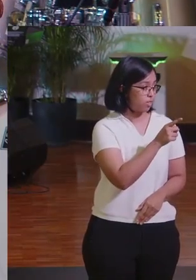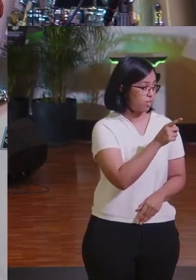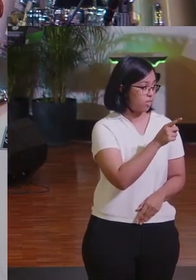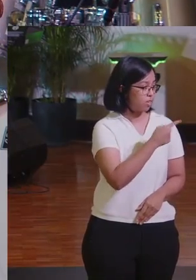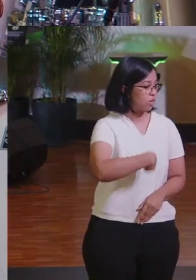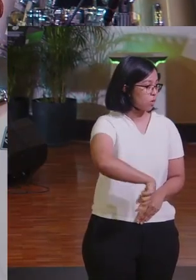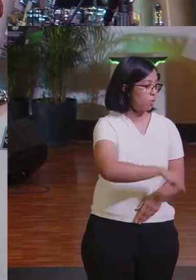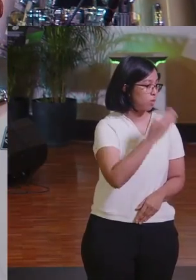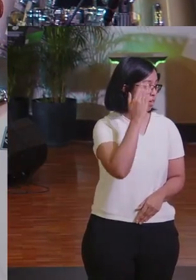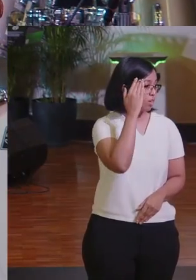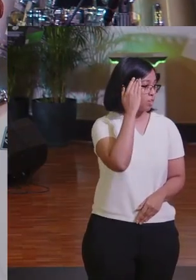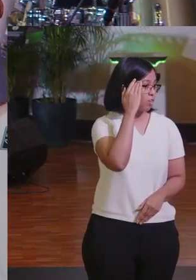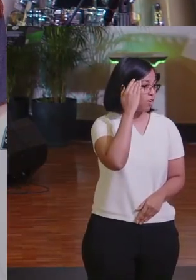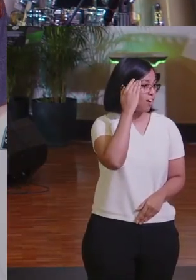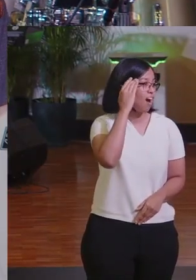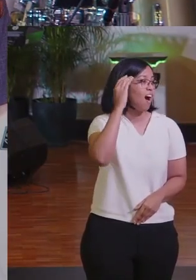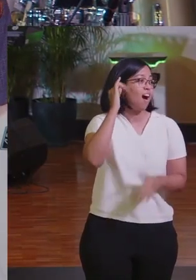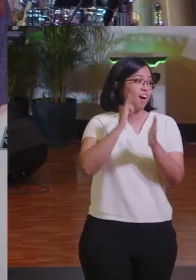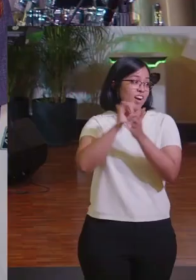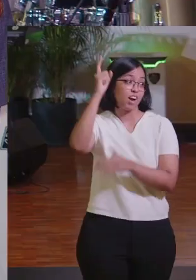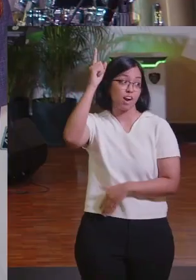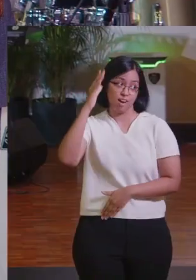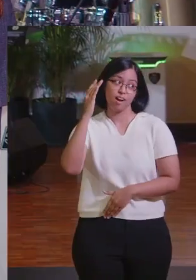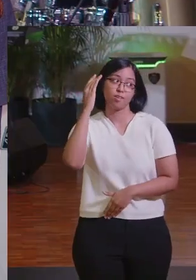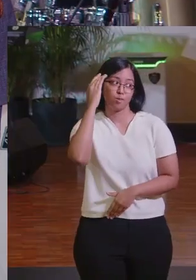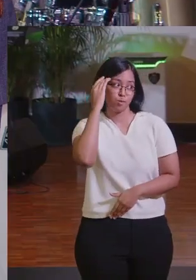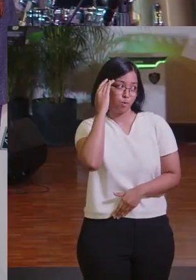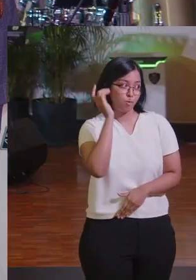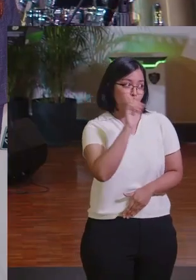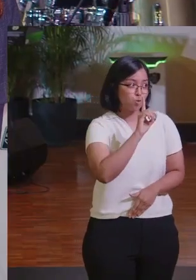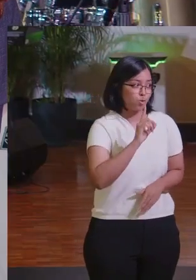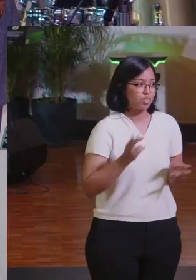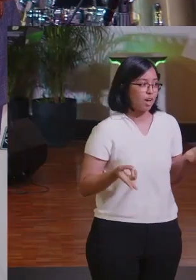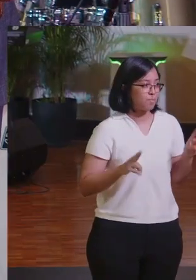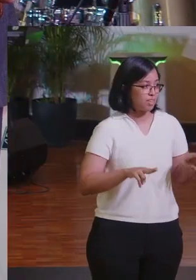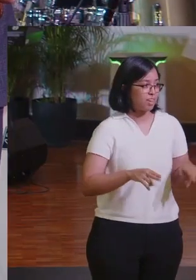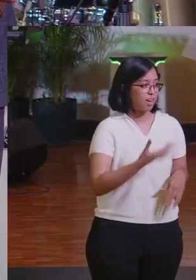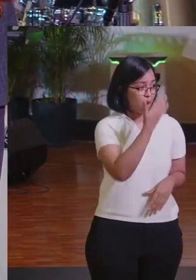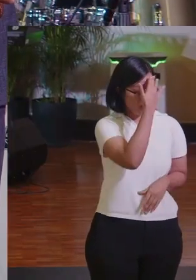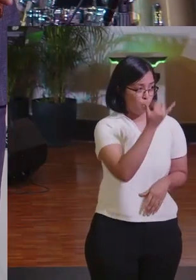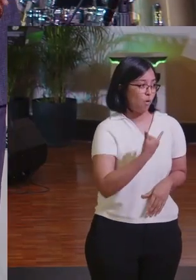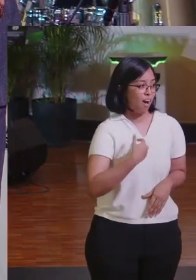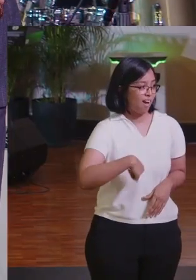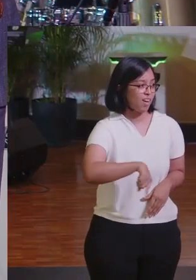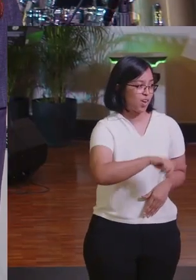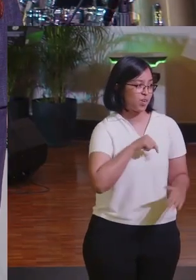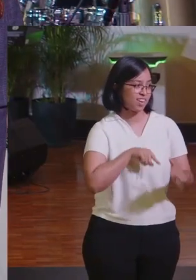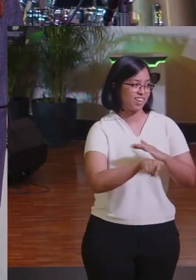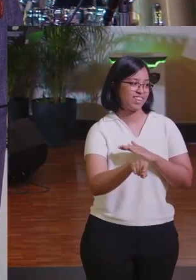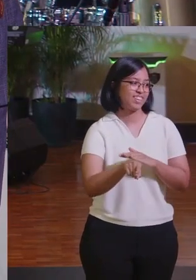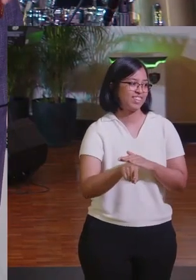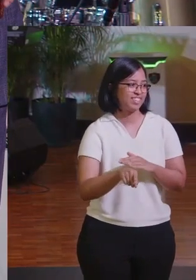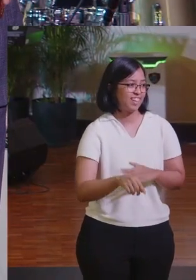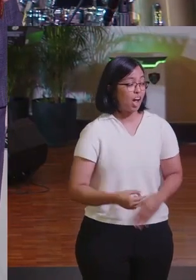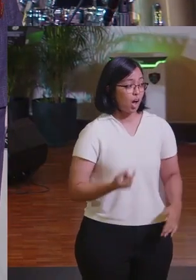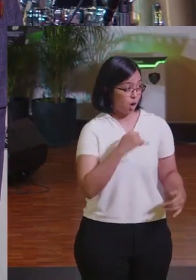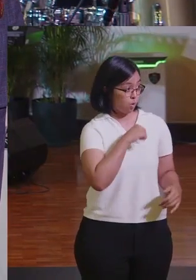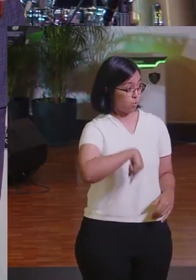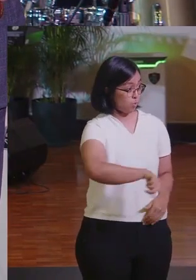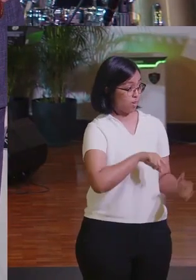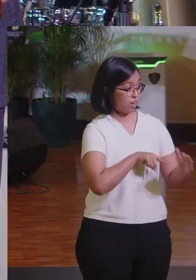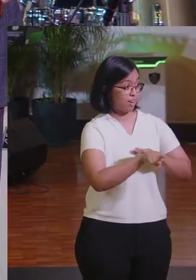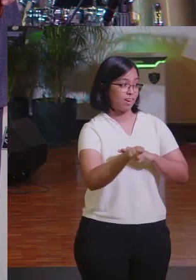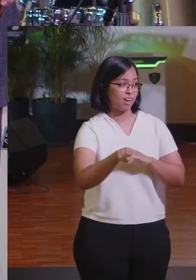alam natin na alam ng Diyos sa mga nangyayari. Tayo man ay tumakbo, hindi tayo makakapagtago. Tayo man